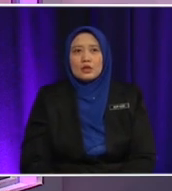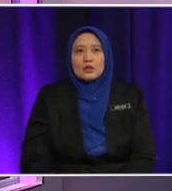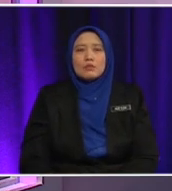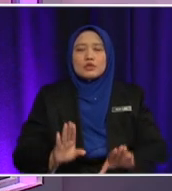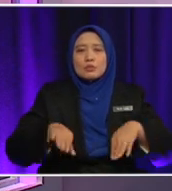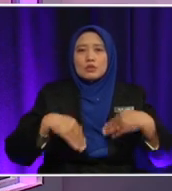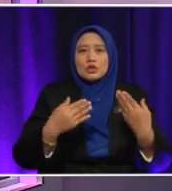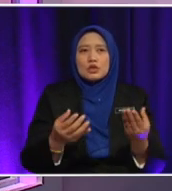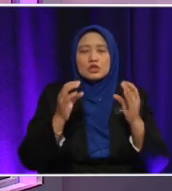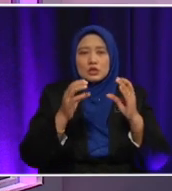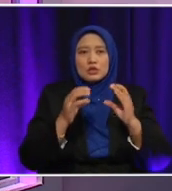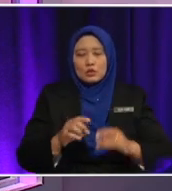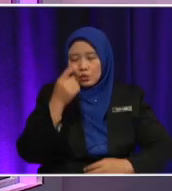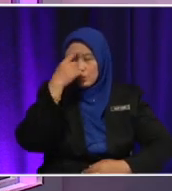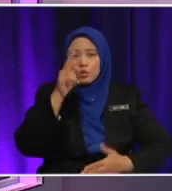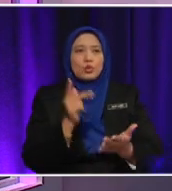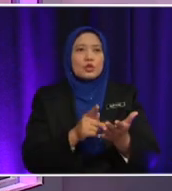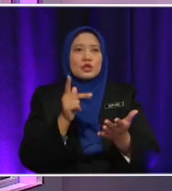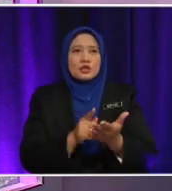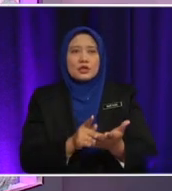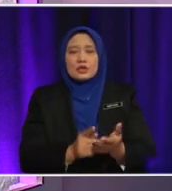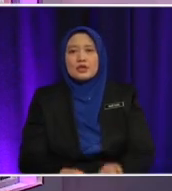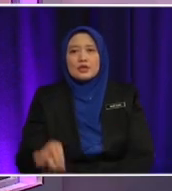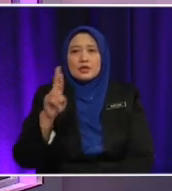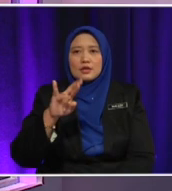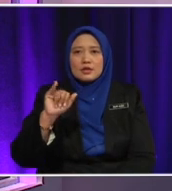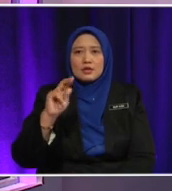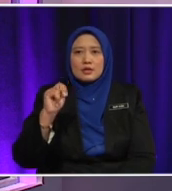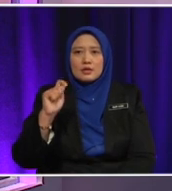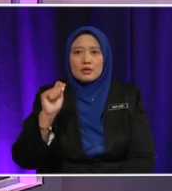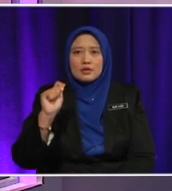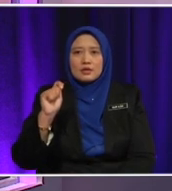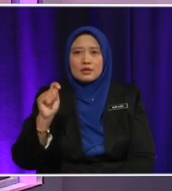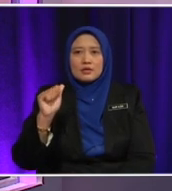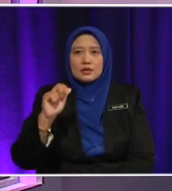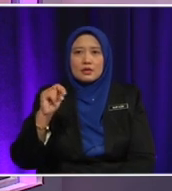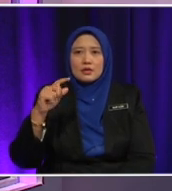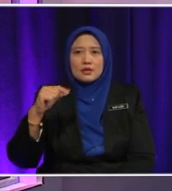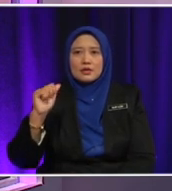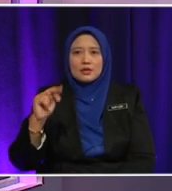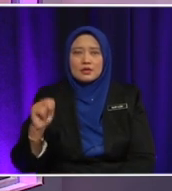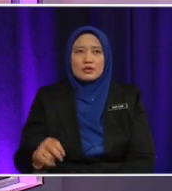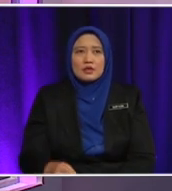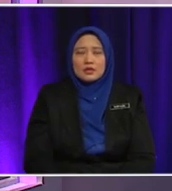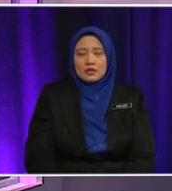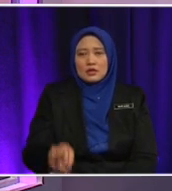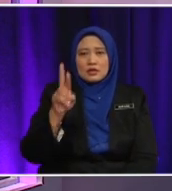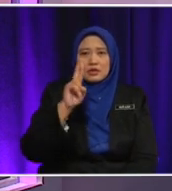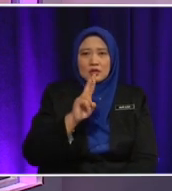menghitung rintangan jumlah adalah satu PRJ = 1 +